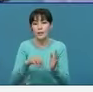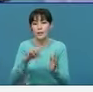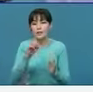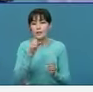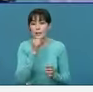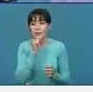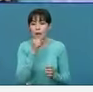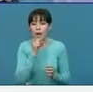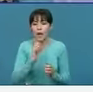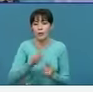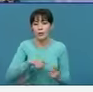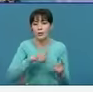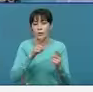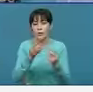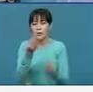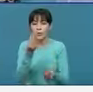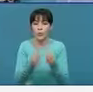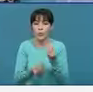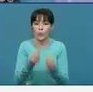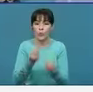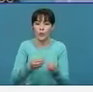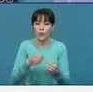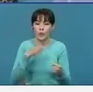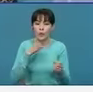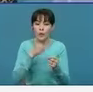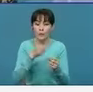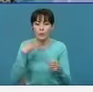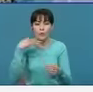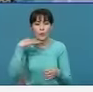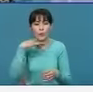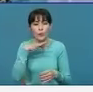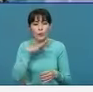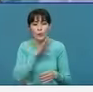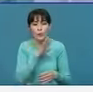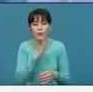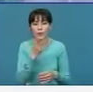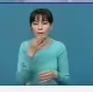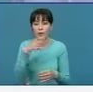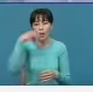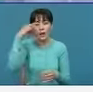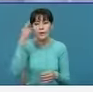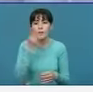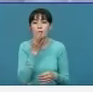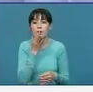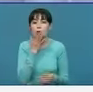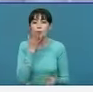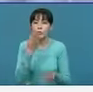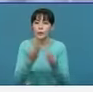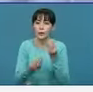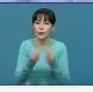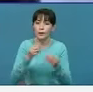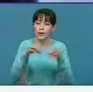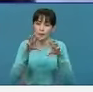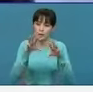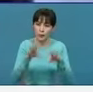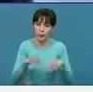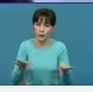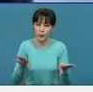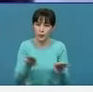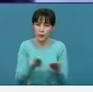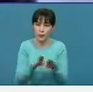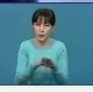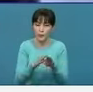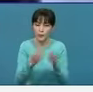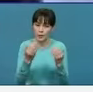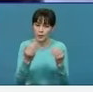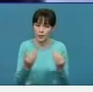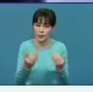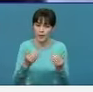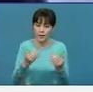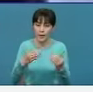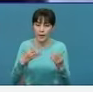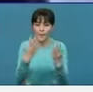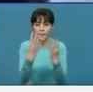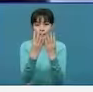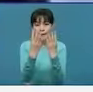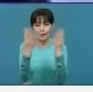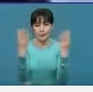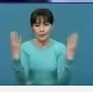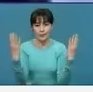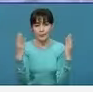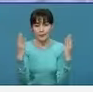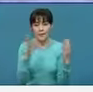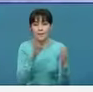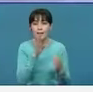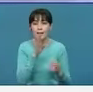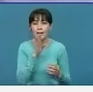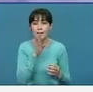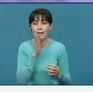жіберу, бәйге ойыны, қамшылу, жастар жаңғыртуға ұмтылған салт сана осы. Образда шымылдықтың ар жағындағы ару